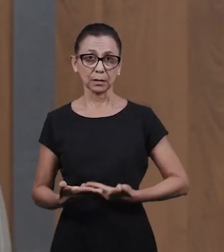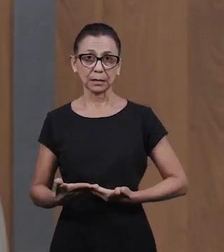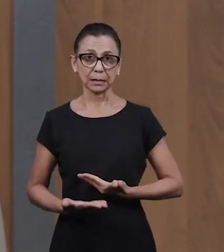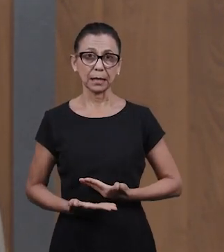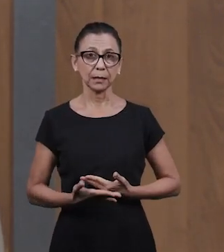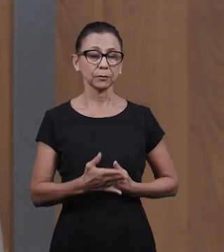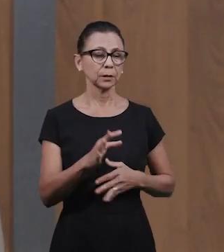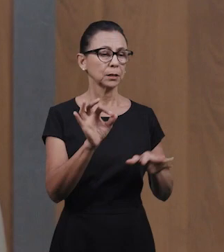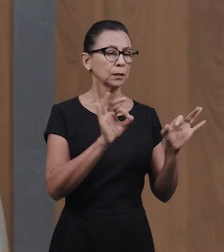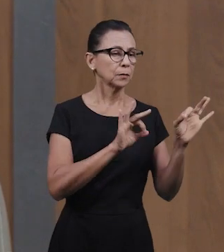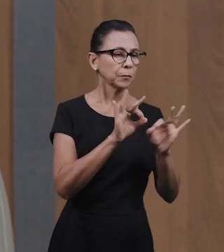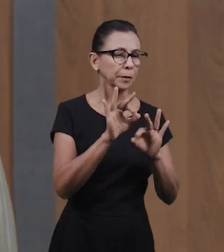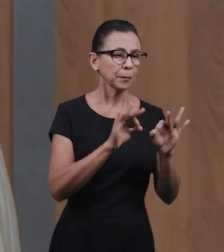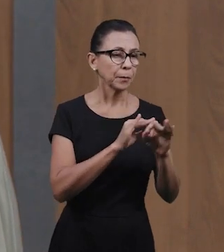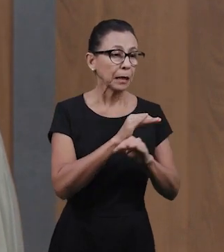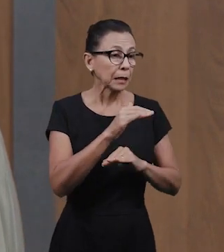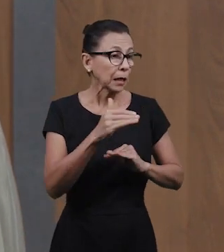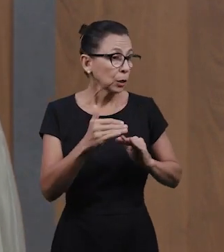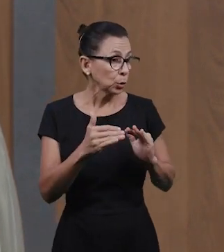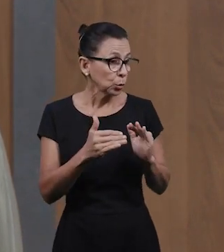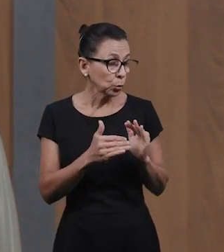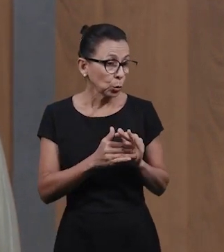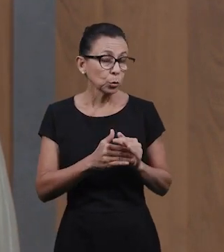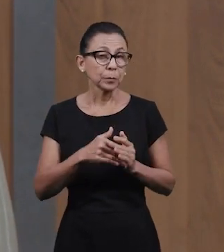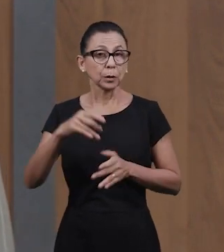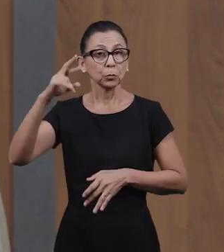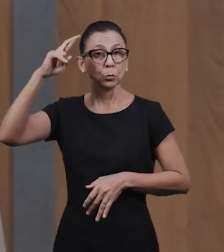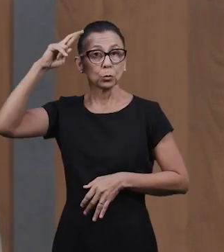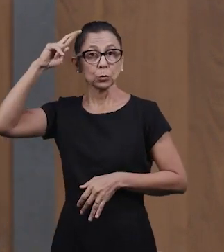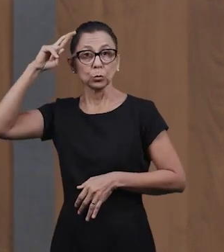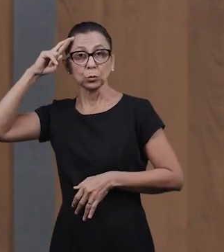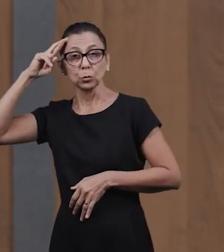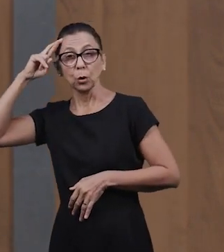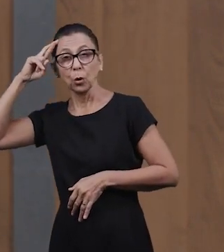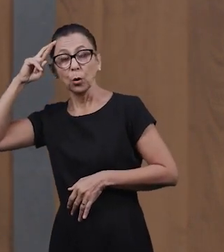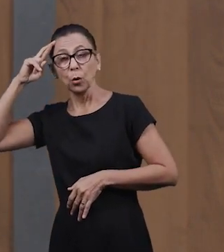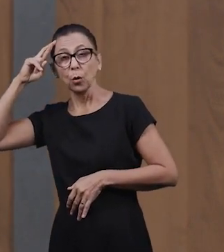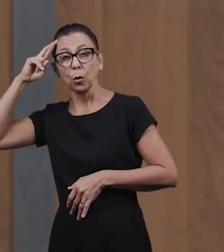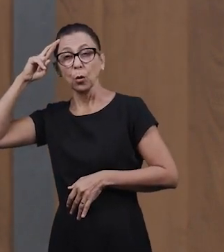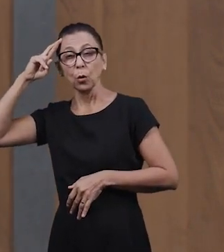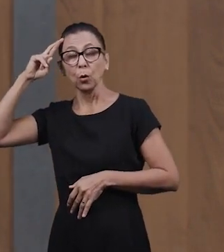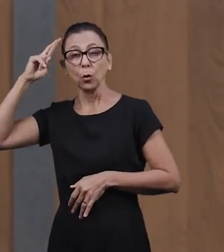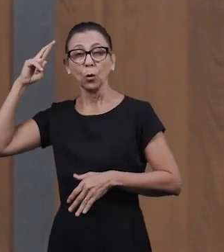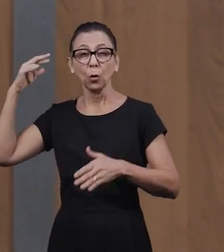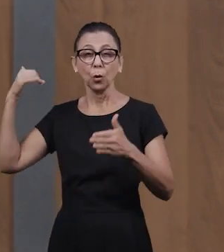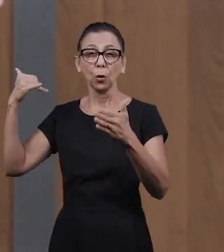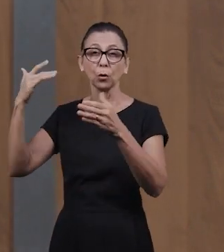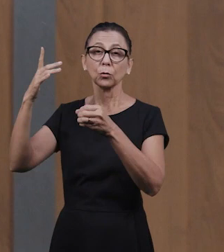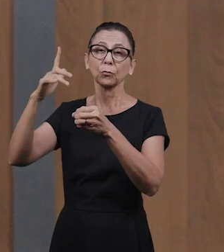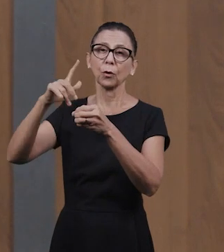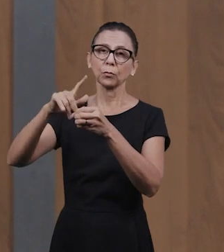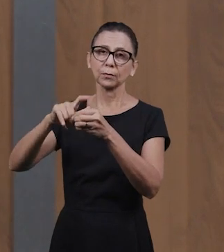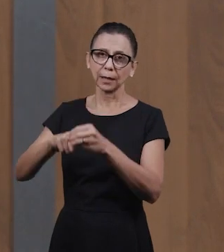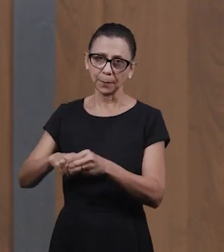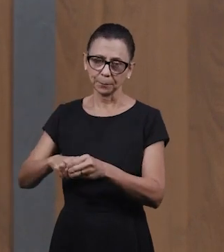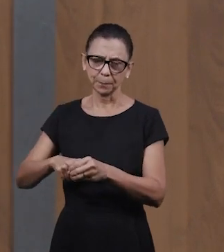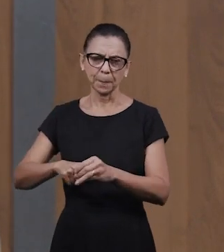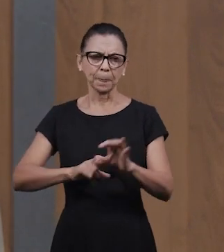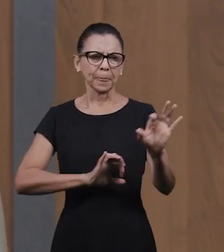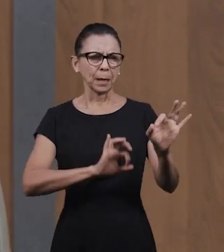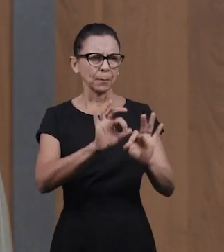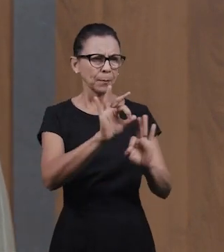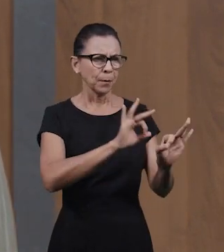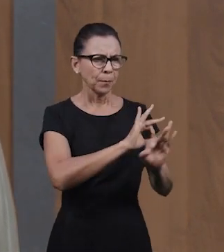lui, les serviteurs, ils devraient prendre soin de la maison jusqu'à ce que le serviteur de la maison